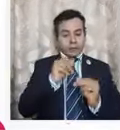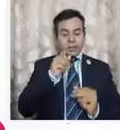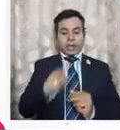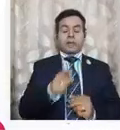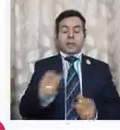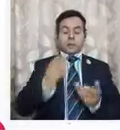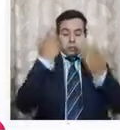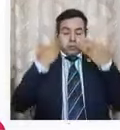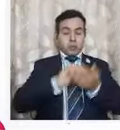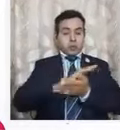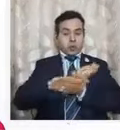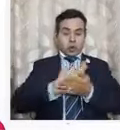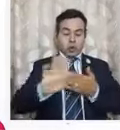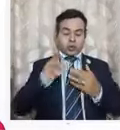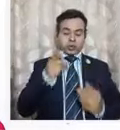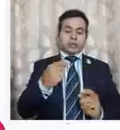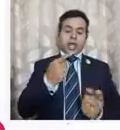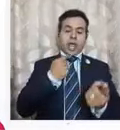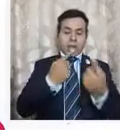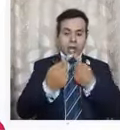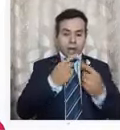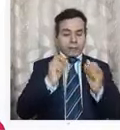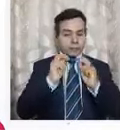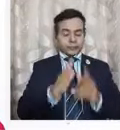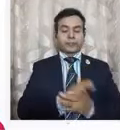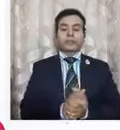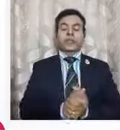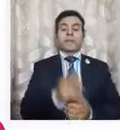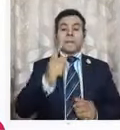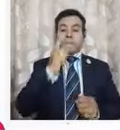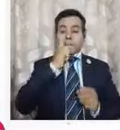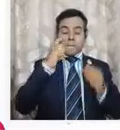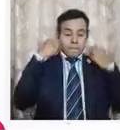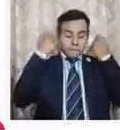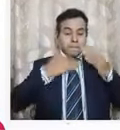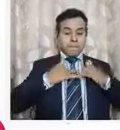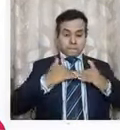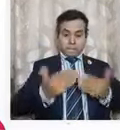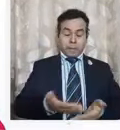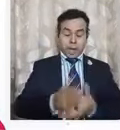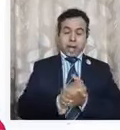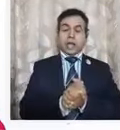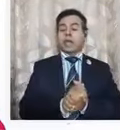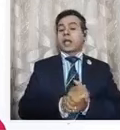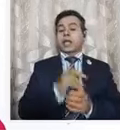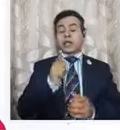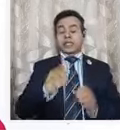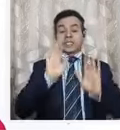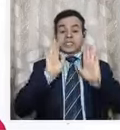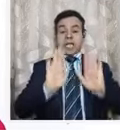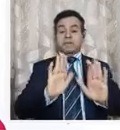দূরত্ব বজায় রেখে চলেন ভিড়ের মধ্যে গেলে। কাজেই গর্ভবতী মারা একটি খুবই